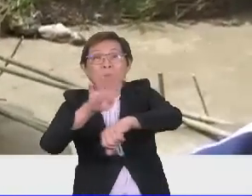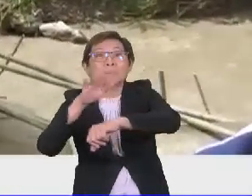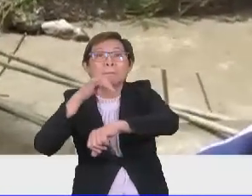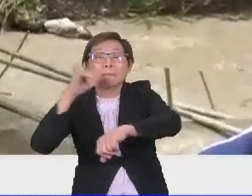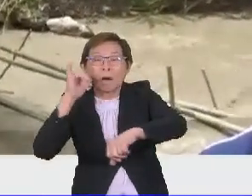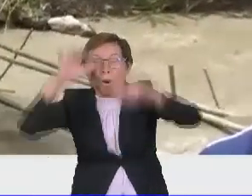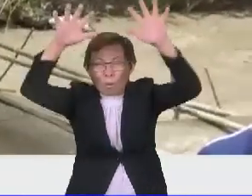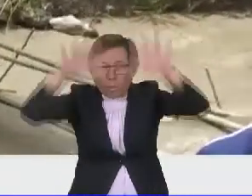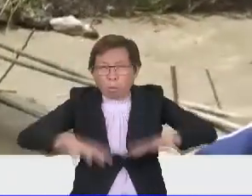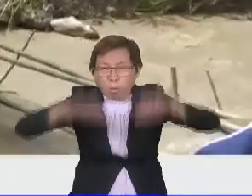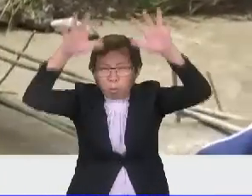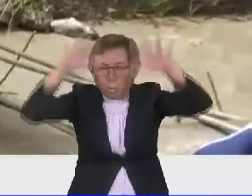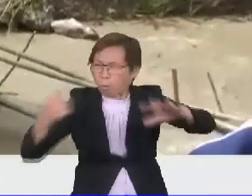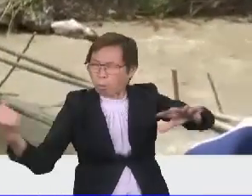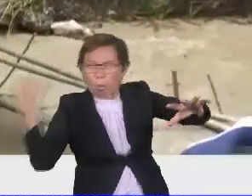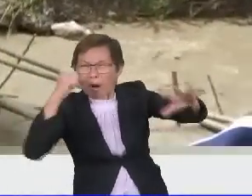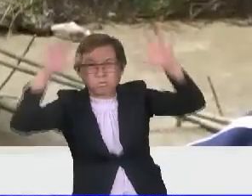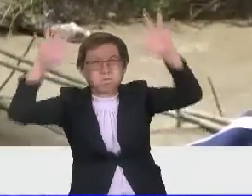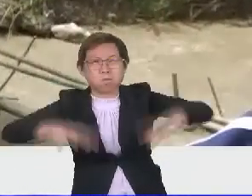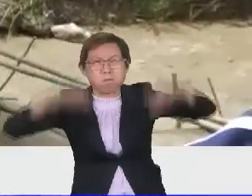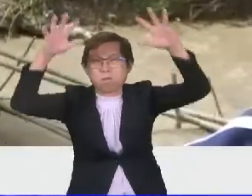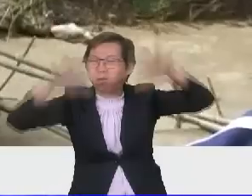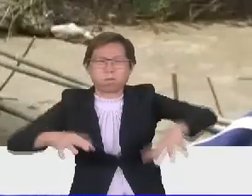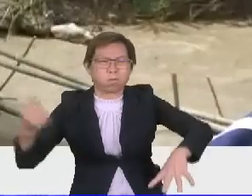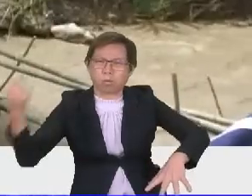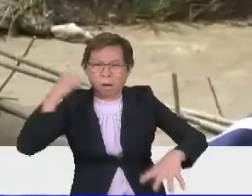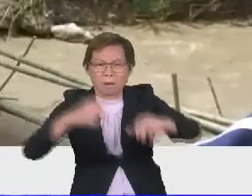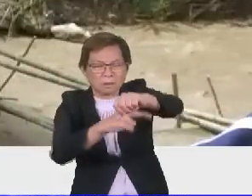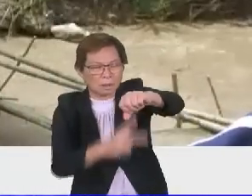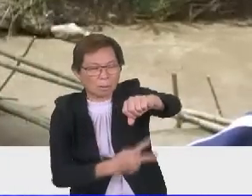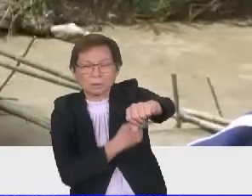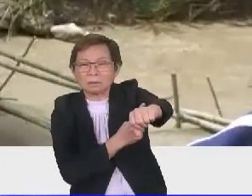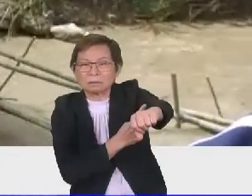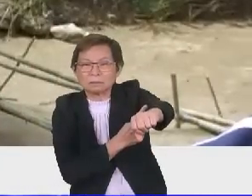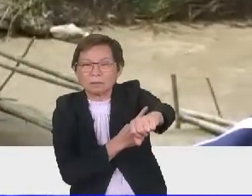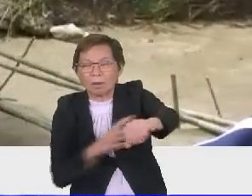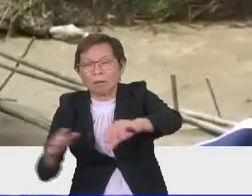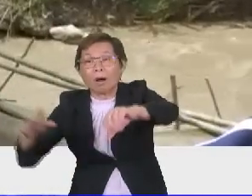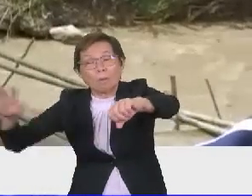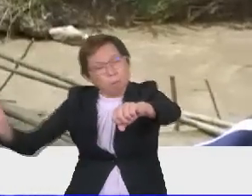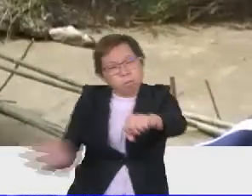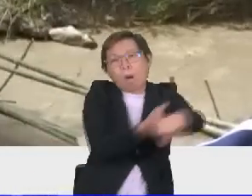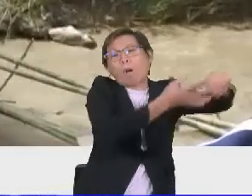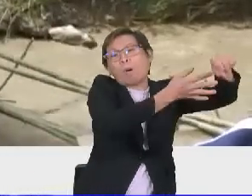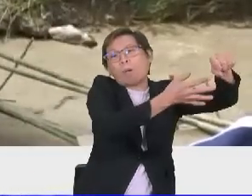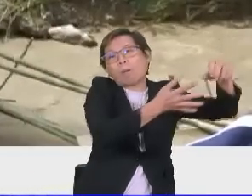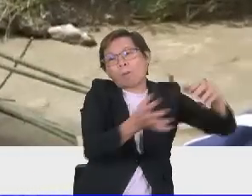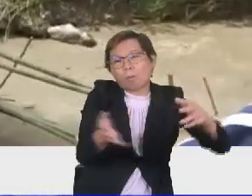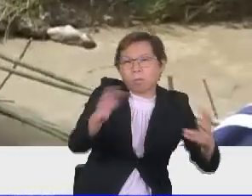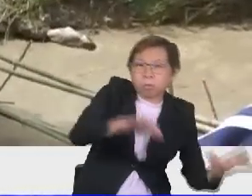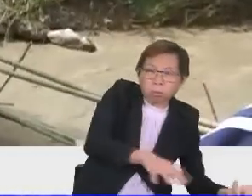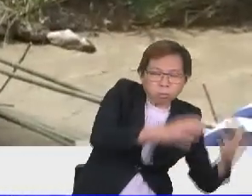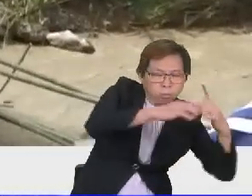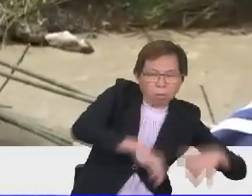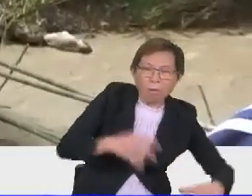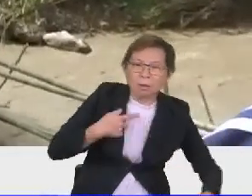labat begitu kuat sampai itu jembatan hanyut Jadi kami tampak